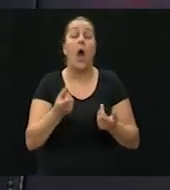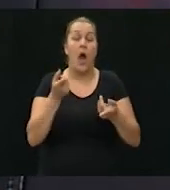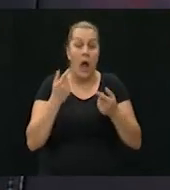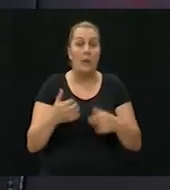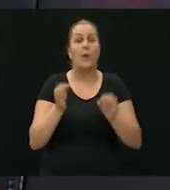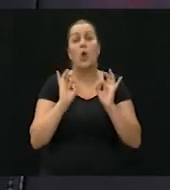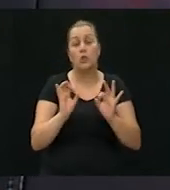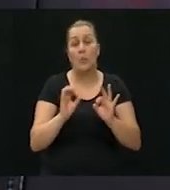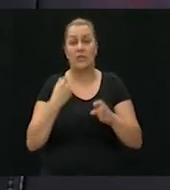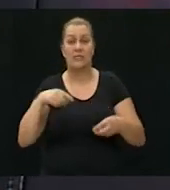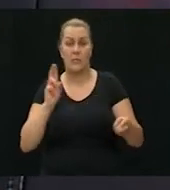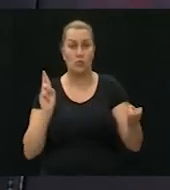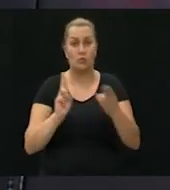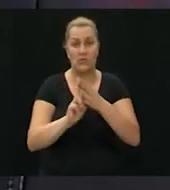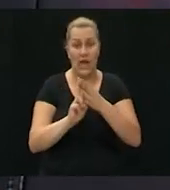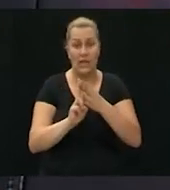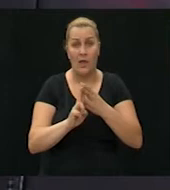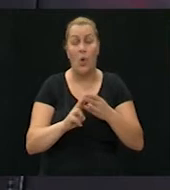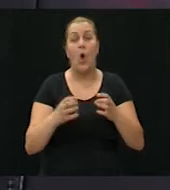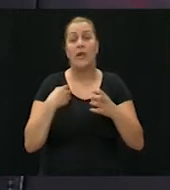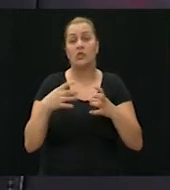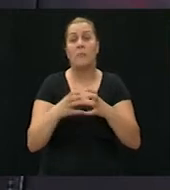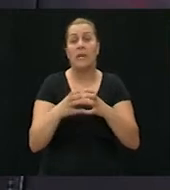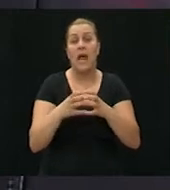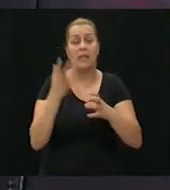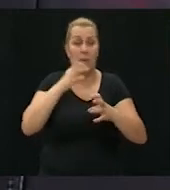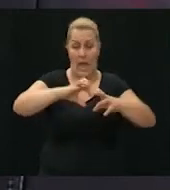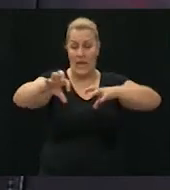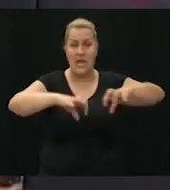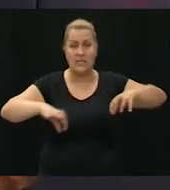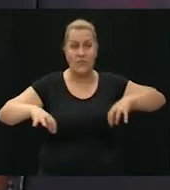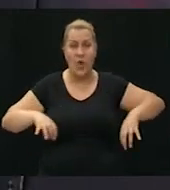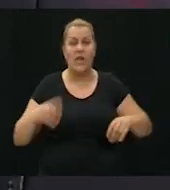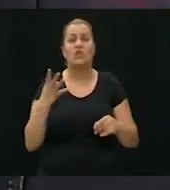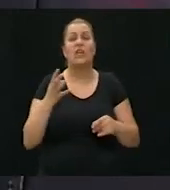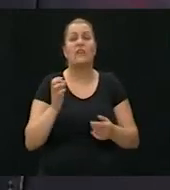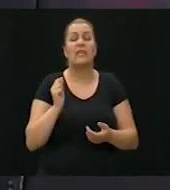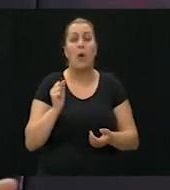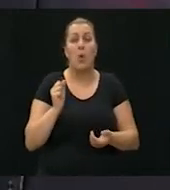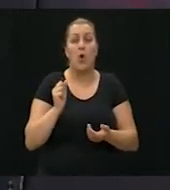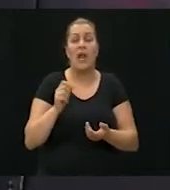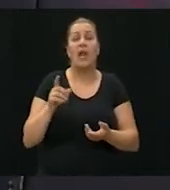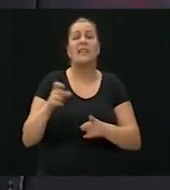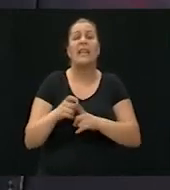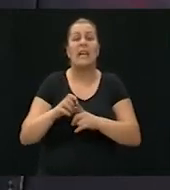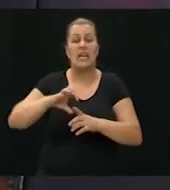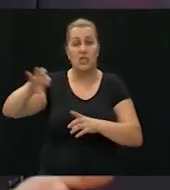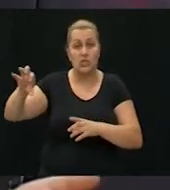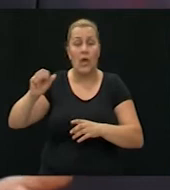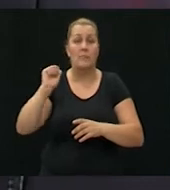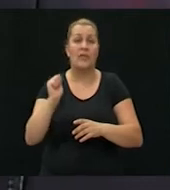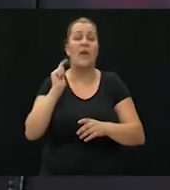da se susretnemo, kako je brigada bila čitavo vrijeme razdvojena, 4. bojna na Drniškom